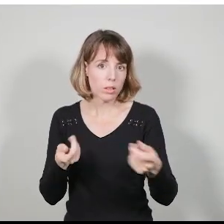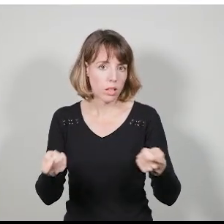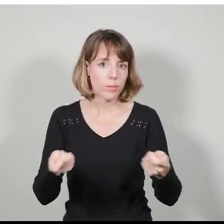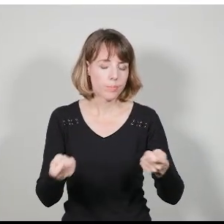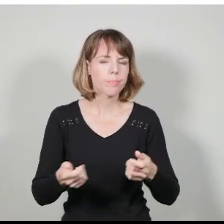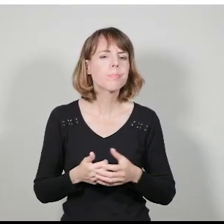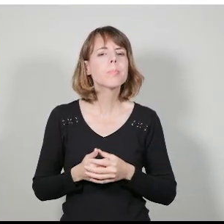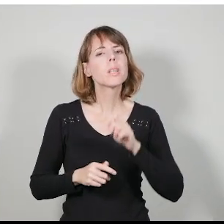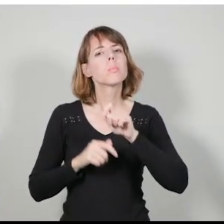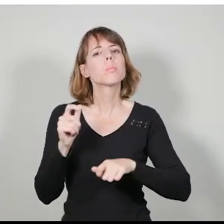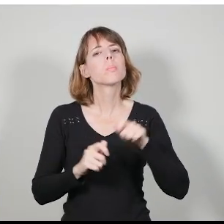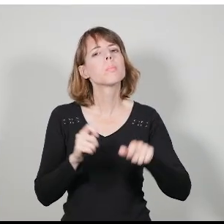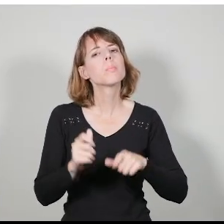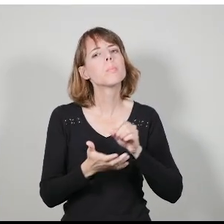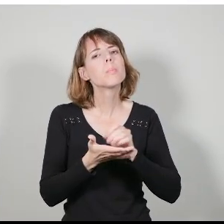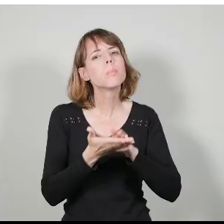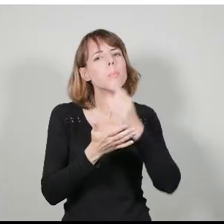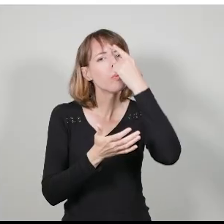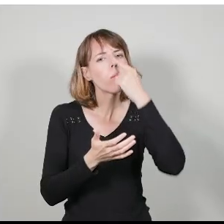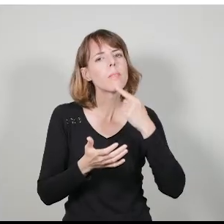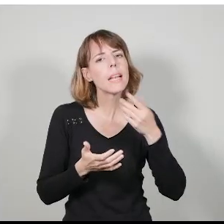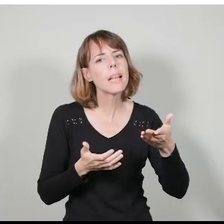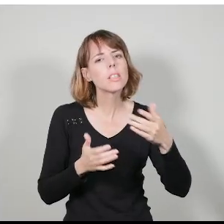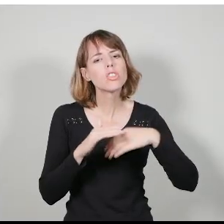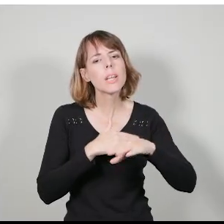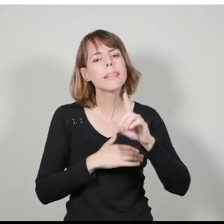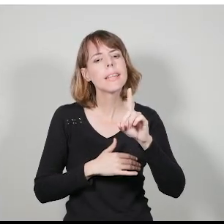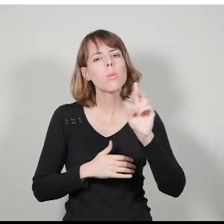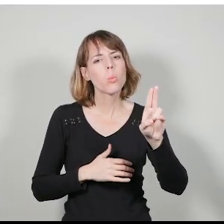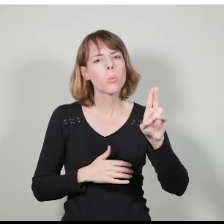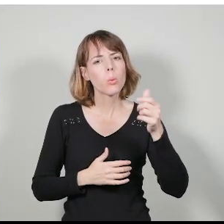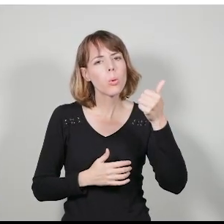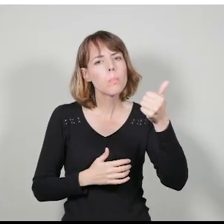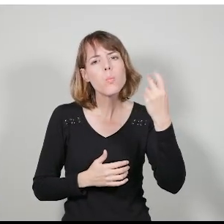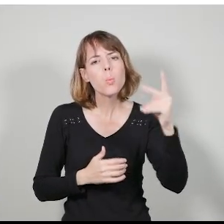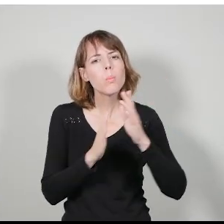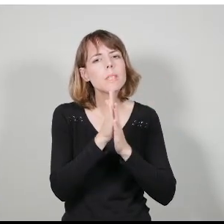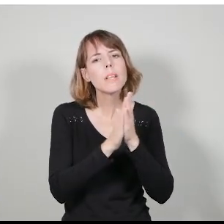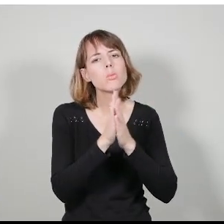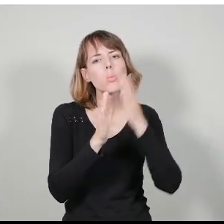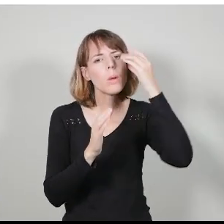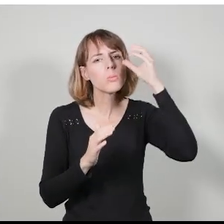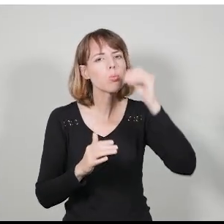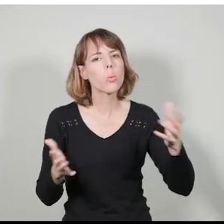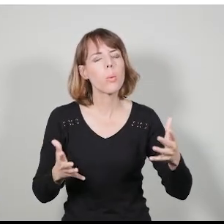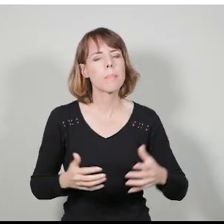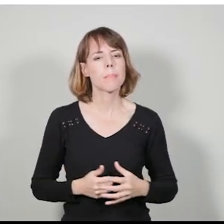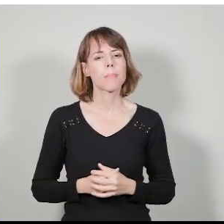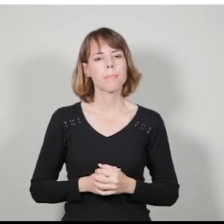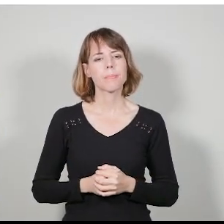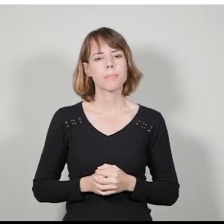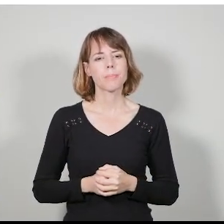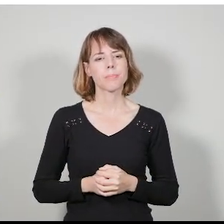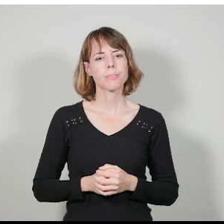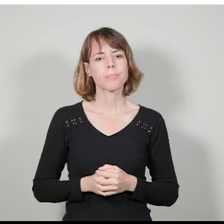aujourd'hui des personnes que vous accueillez dans ce DU? Quelles sont leurs motivations aussi? Alors, tout